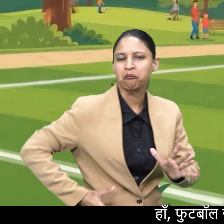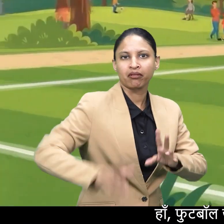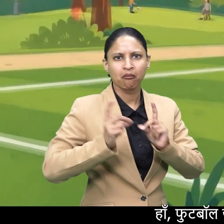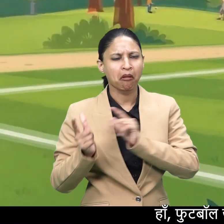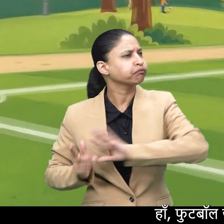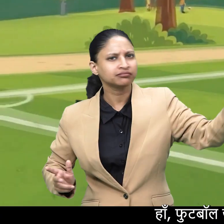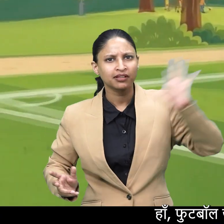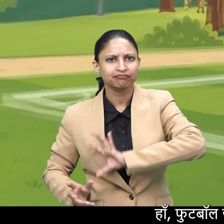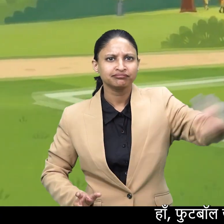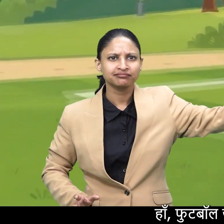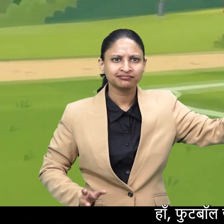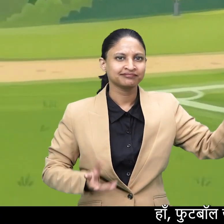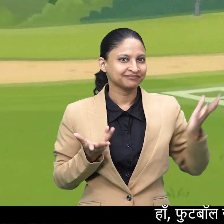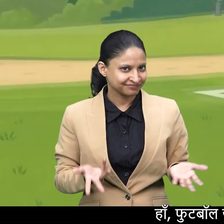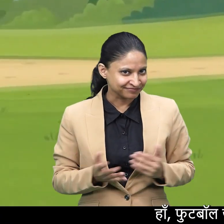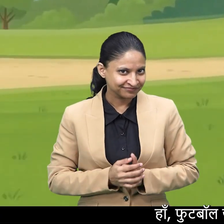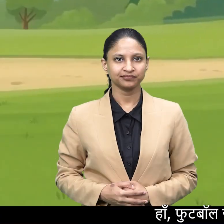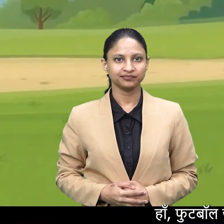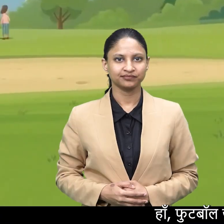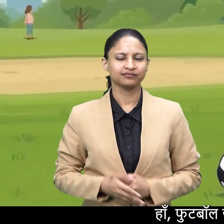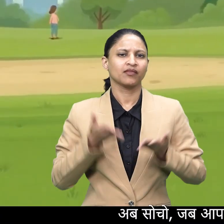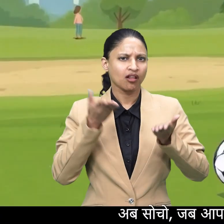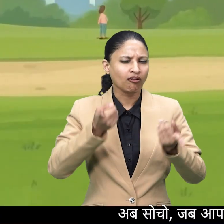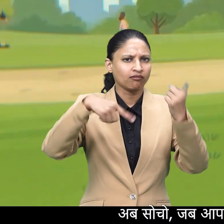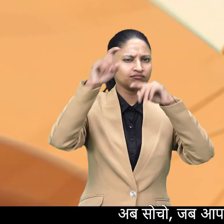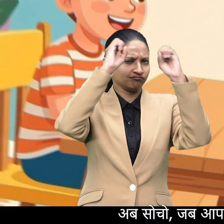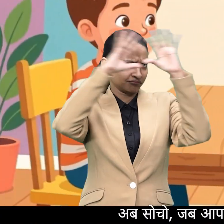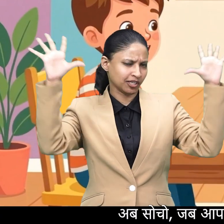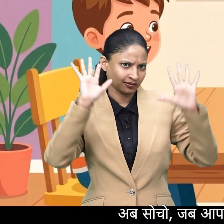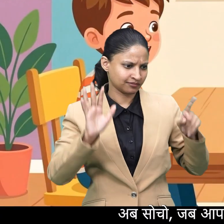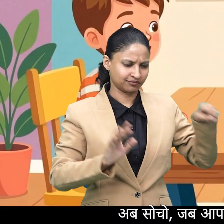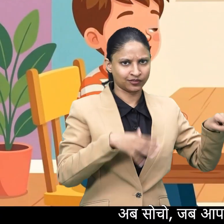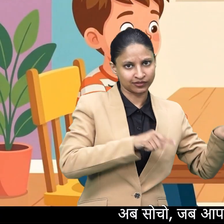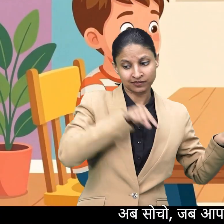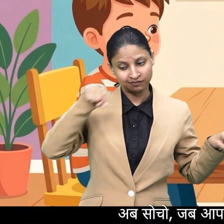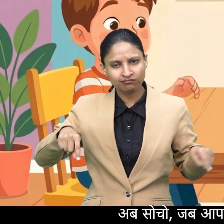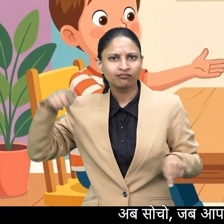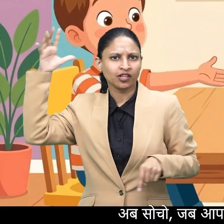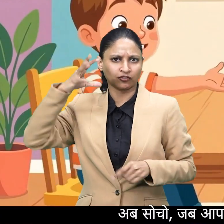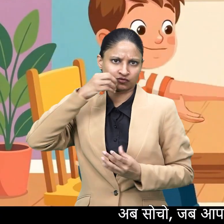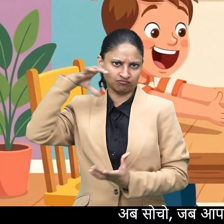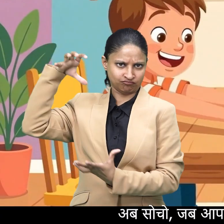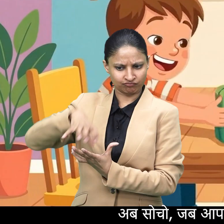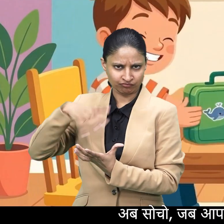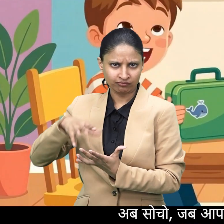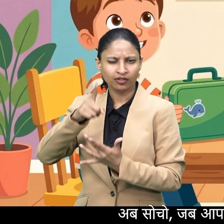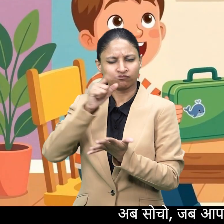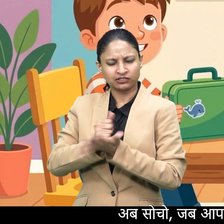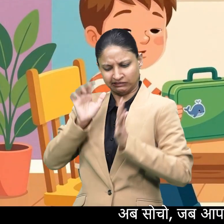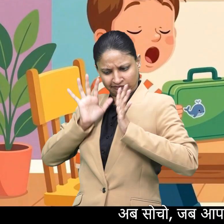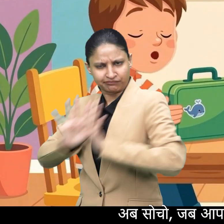हाँ, फुटबॉल जल्दी घूमते हुए दूर चली जाती है। आप सोचो, जब आप अपने लंच बॉक्स को मेज पर धकेलते